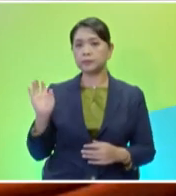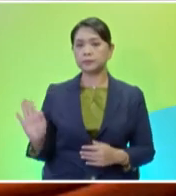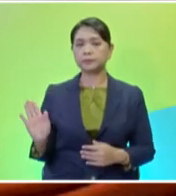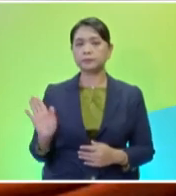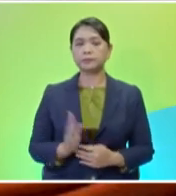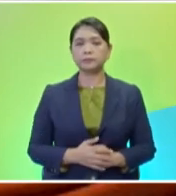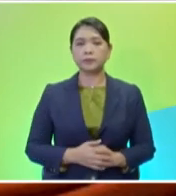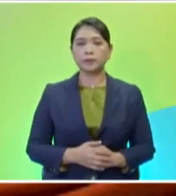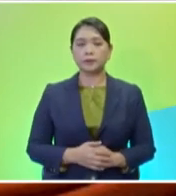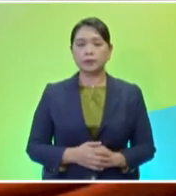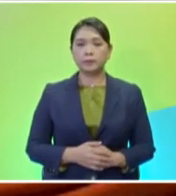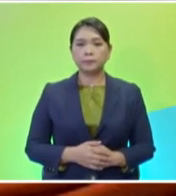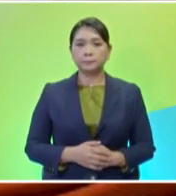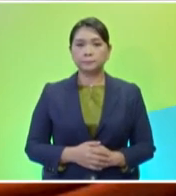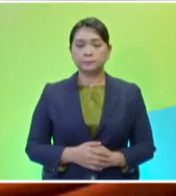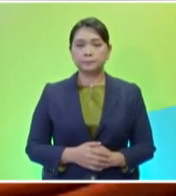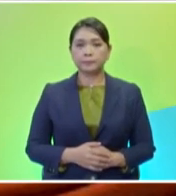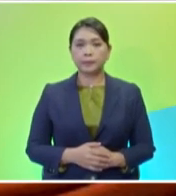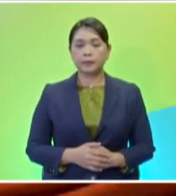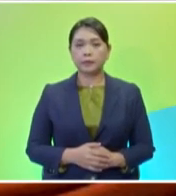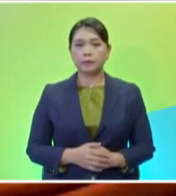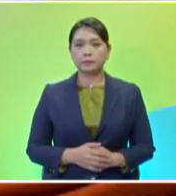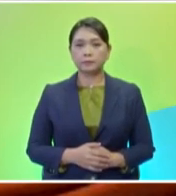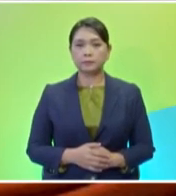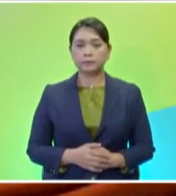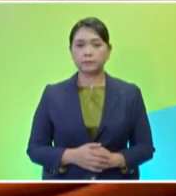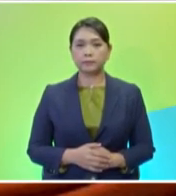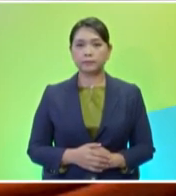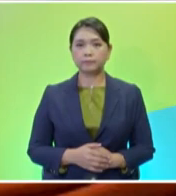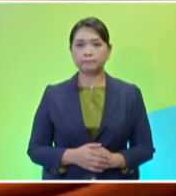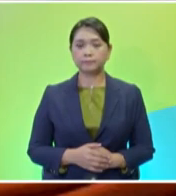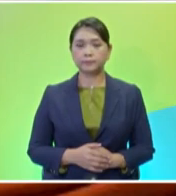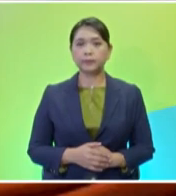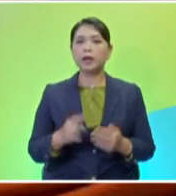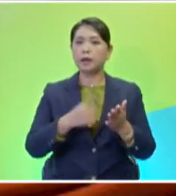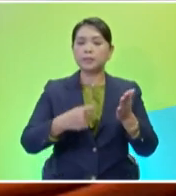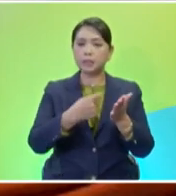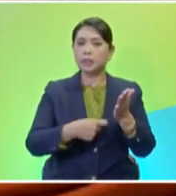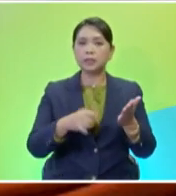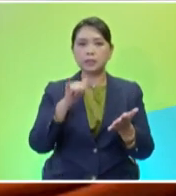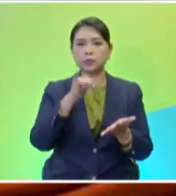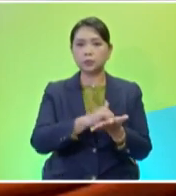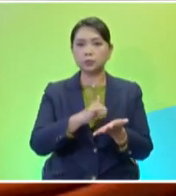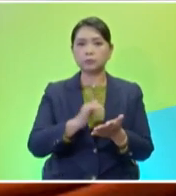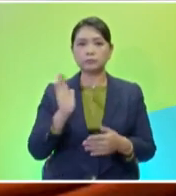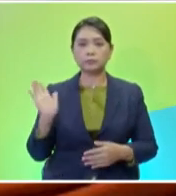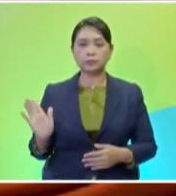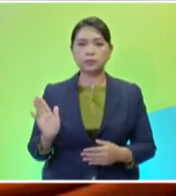bangsa India namun penduduk Kampung menerima mereka dengan tangan yang terbuka apa nilainya di situ